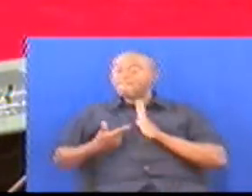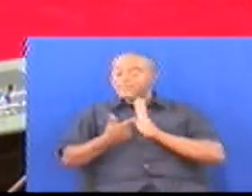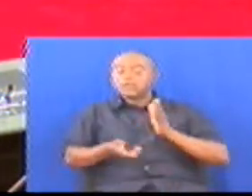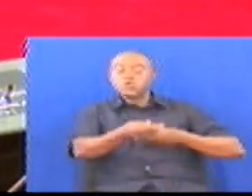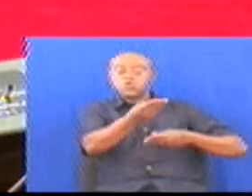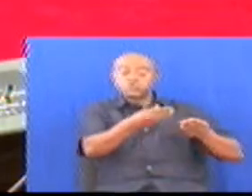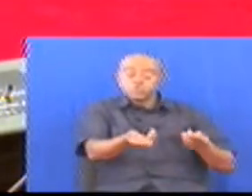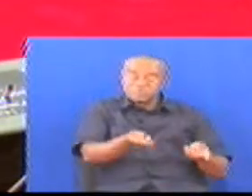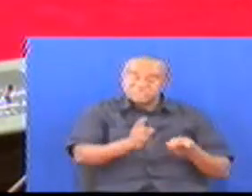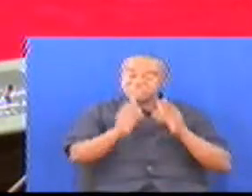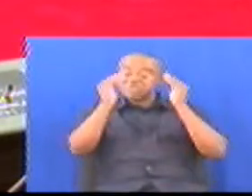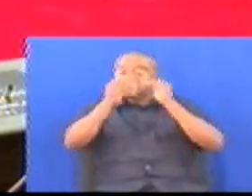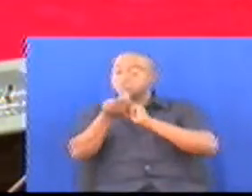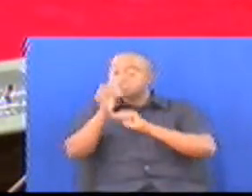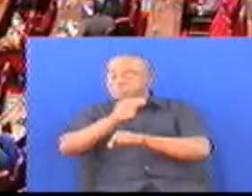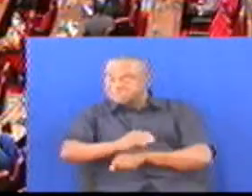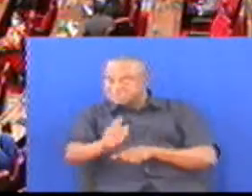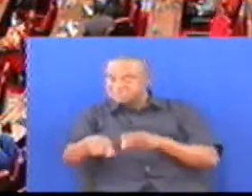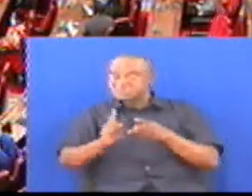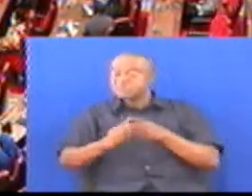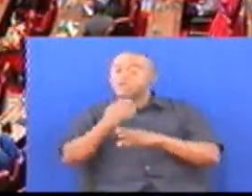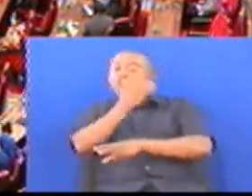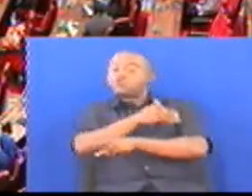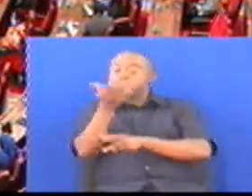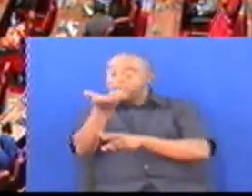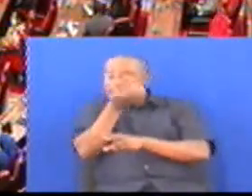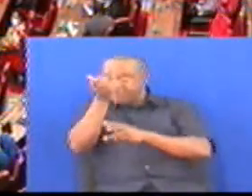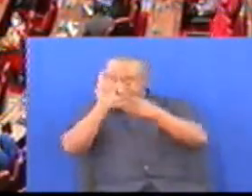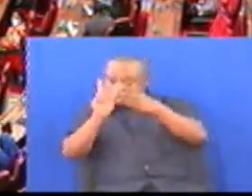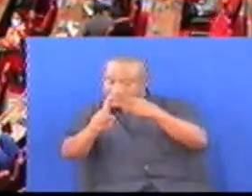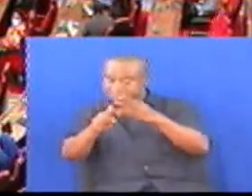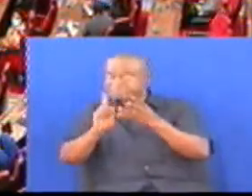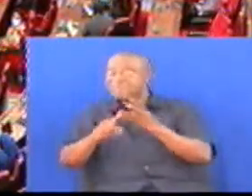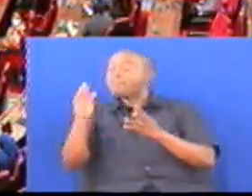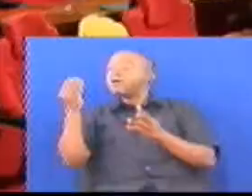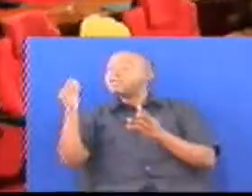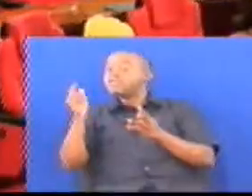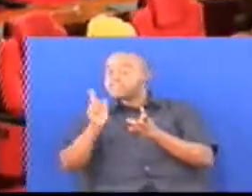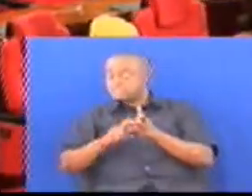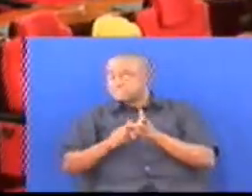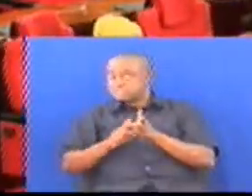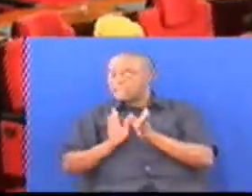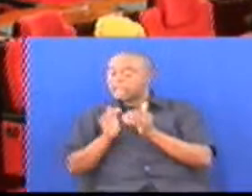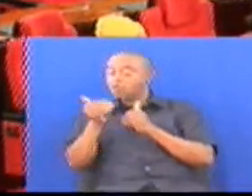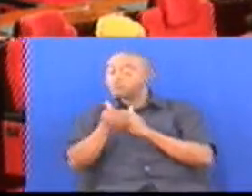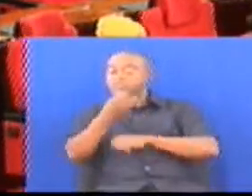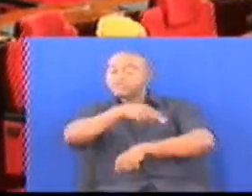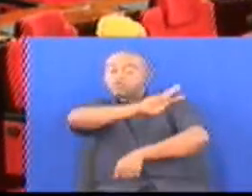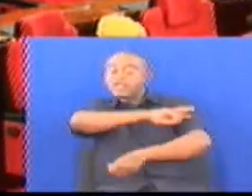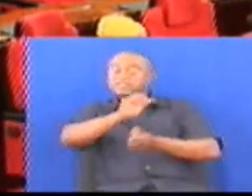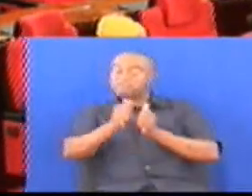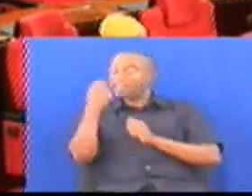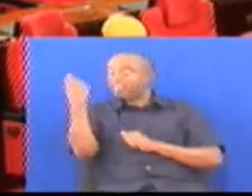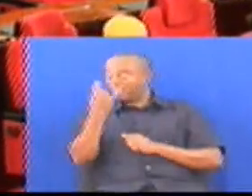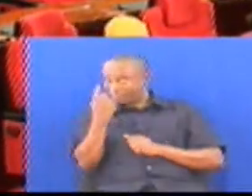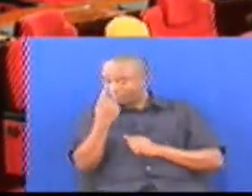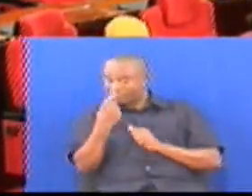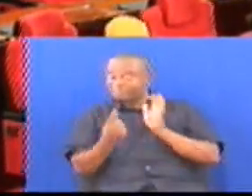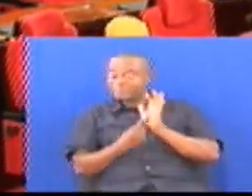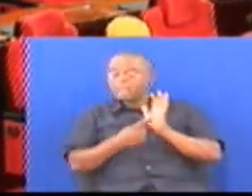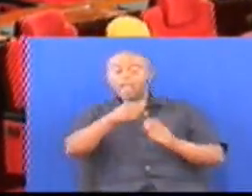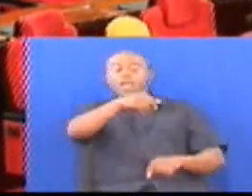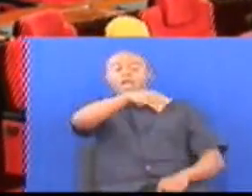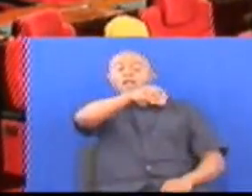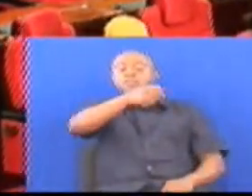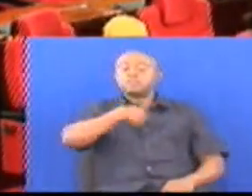uchumi, miundombinu, huduma za jamii, madini na udhibiti wa rasilimali za taifa, ardhi